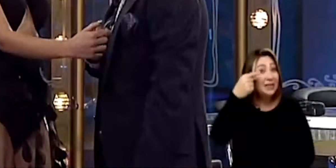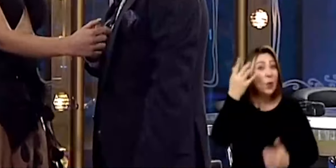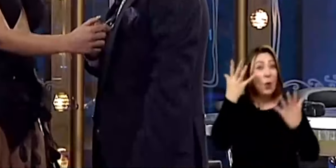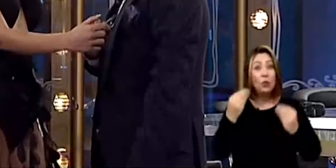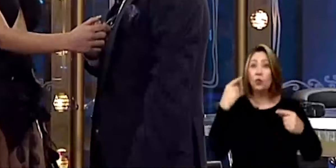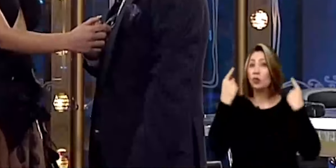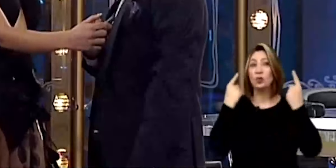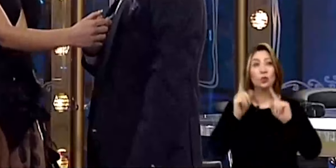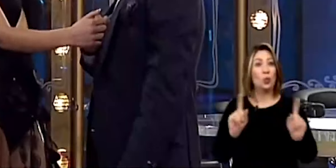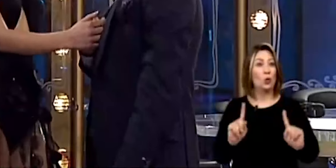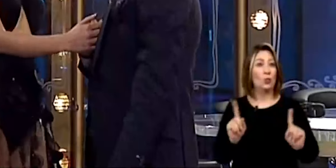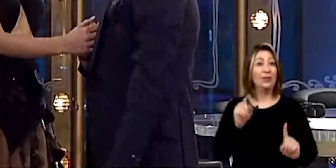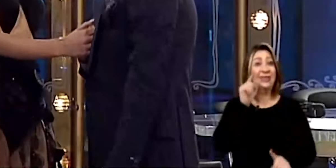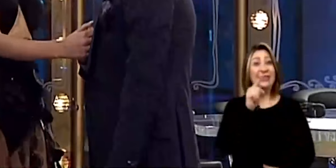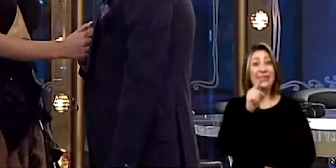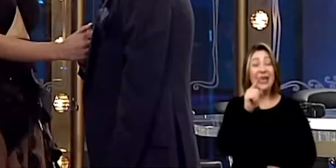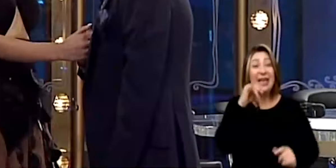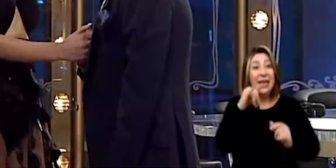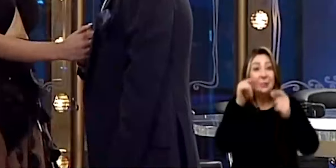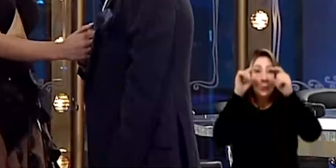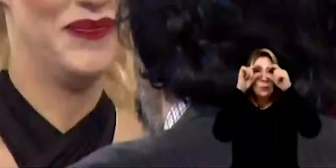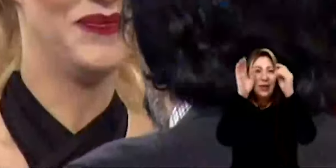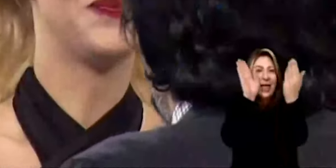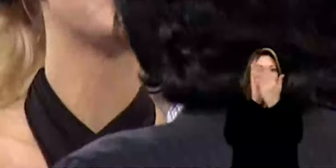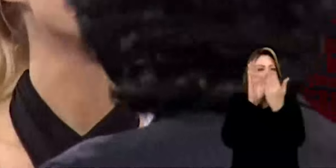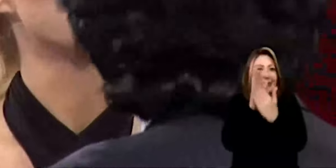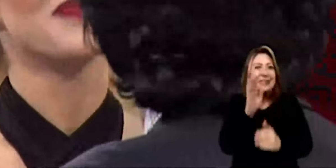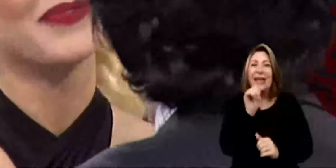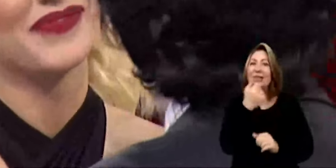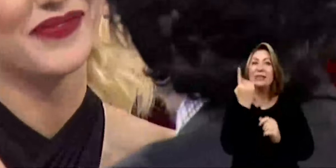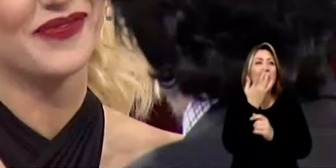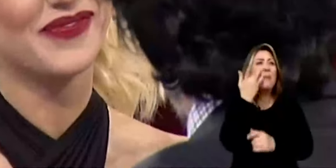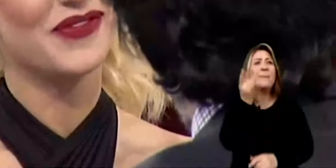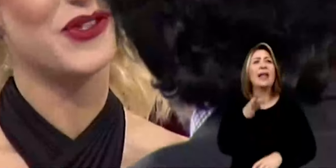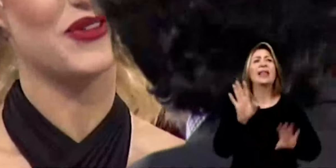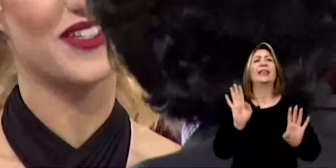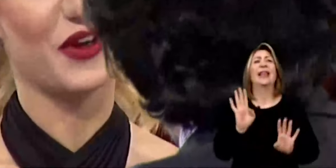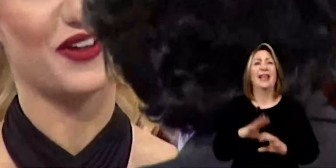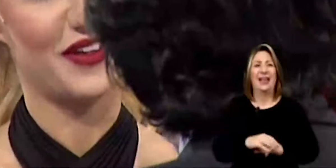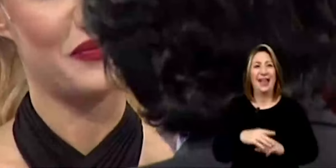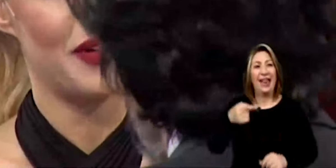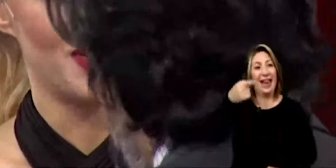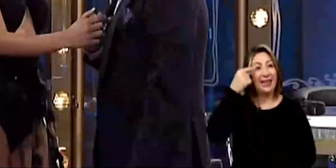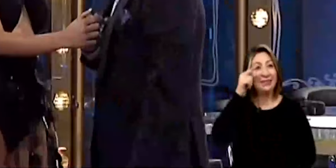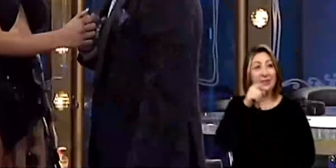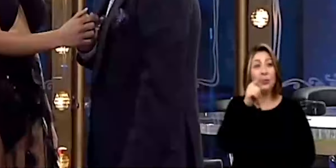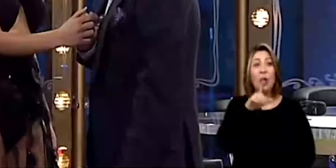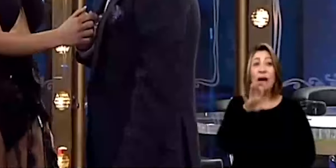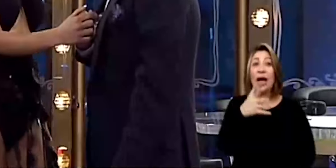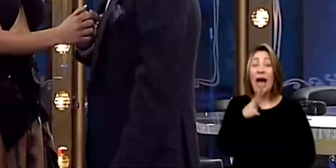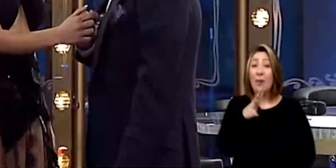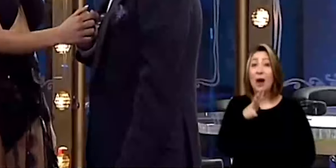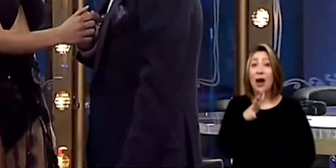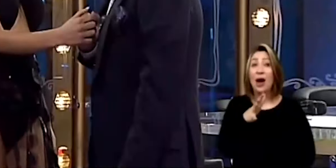olduğunu düşünmüyordum. Hatta size yakın gözlüklerimle bakıyorum. Hiç belli olmuyor. Çok teşekkür ederim. Bu galiba